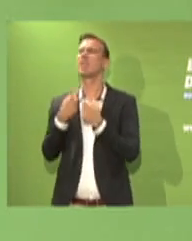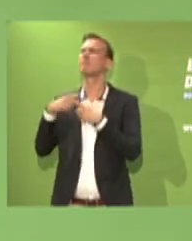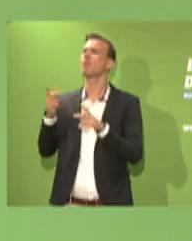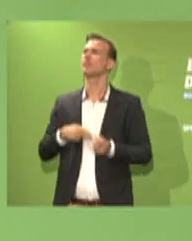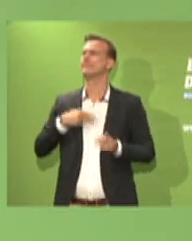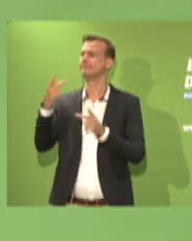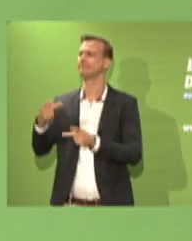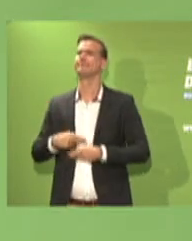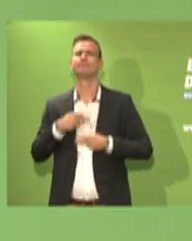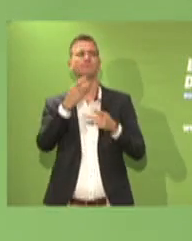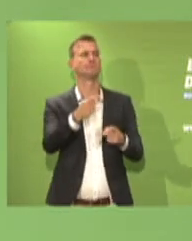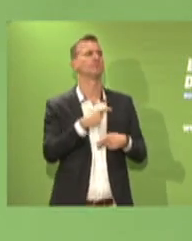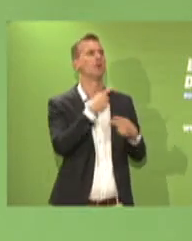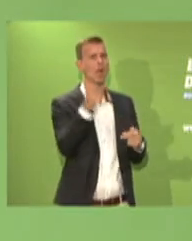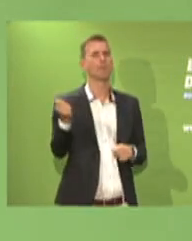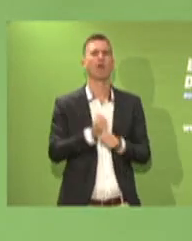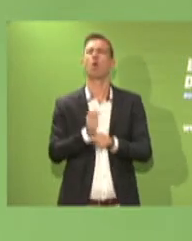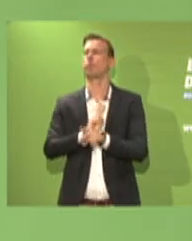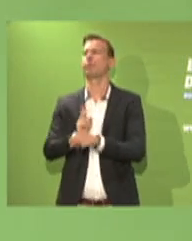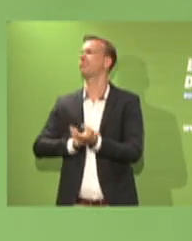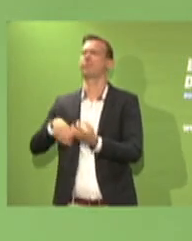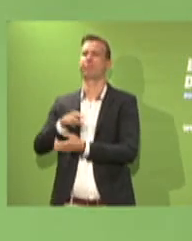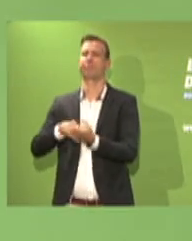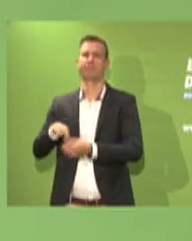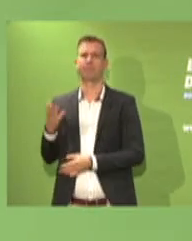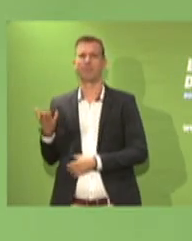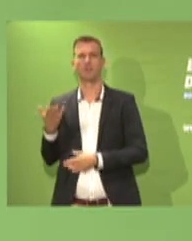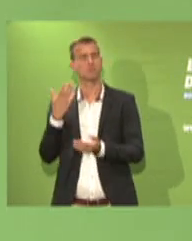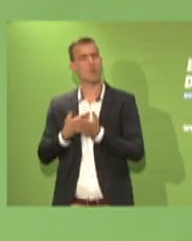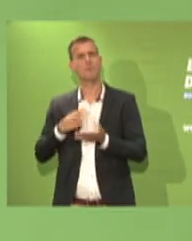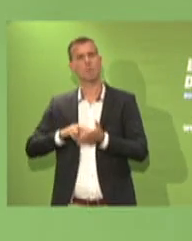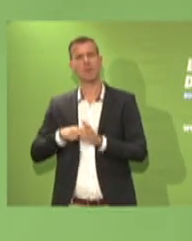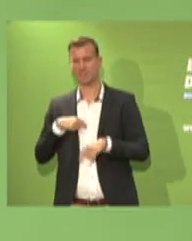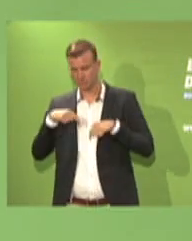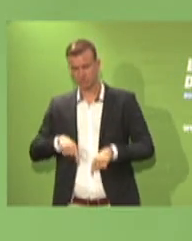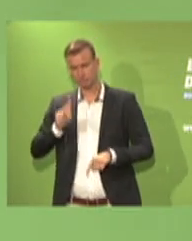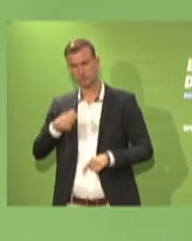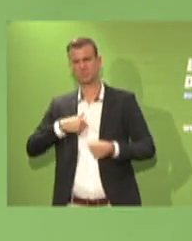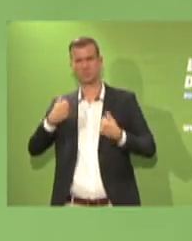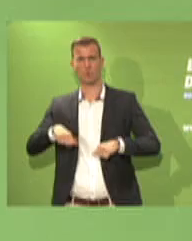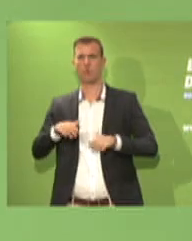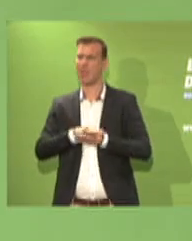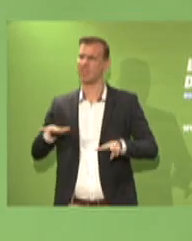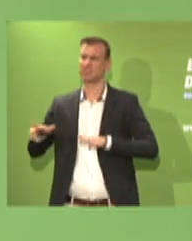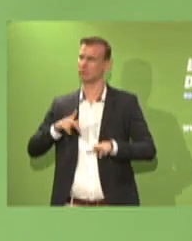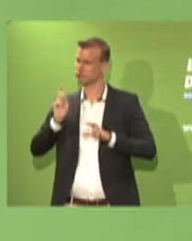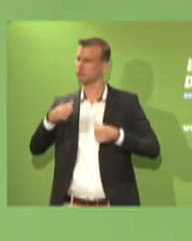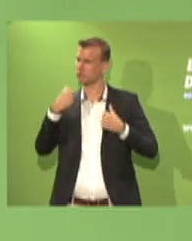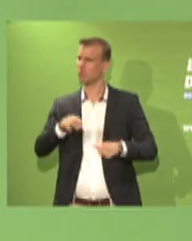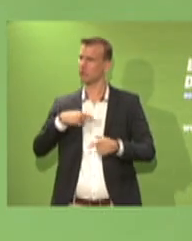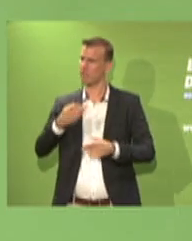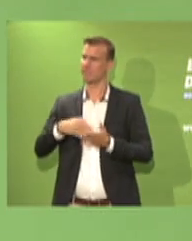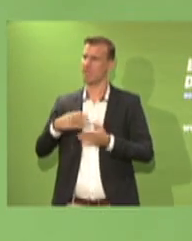wird, damit die wieder Unwesen treiben können. Und dazu braucht es den politischen Druck von hier und von der Landesregierung, damit das